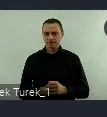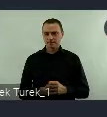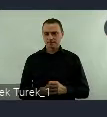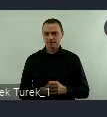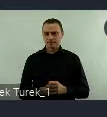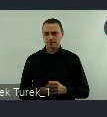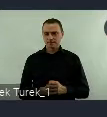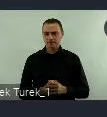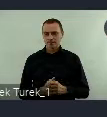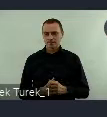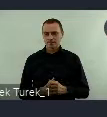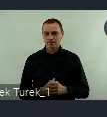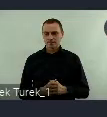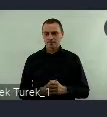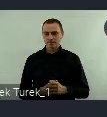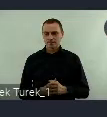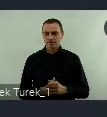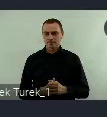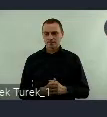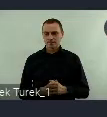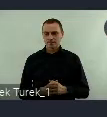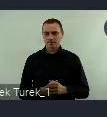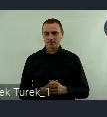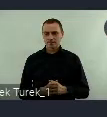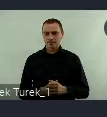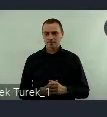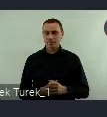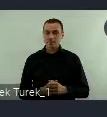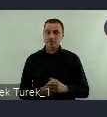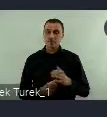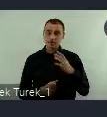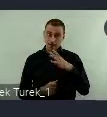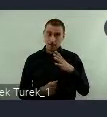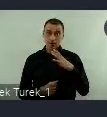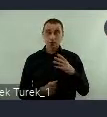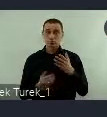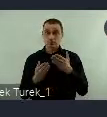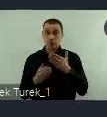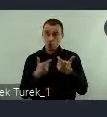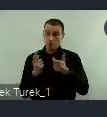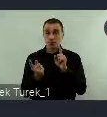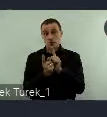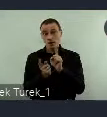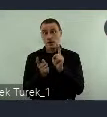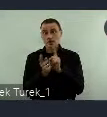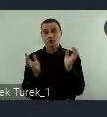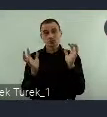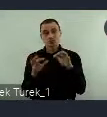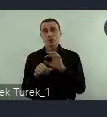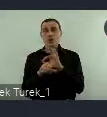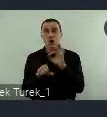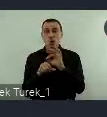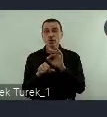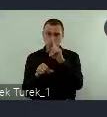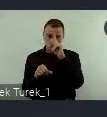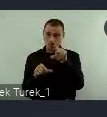o.o to by było bardzo to by było Myślę że bardzo fajne dla was zrobić takie jest takie spotkanie z uczestnikami projektu żeby wydłubać trochę